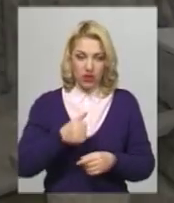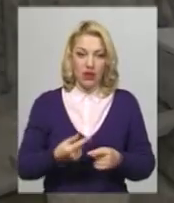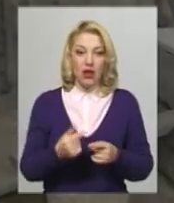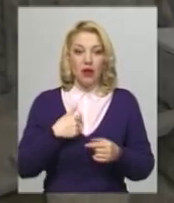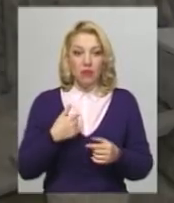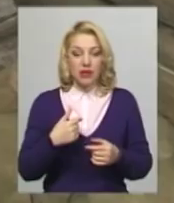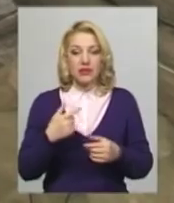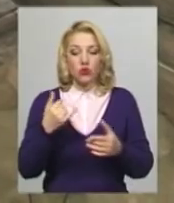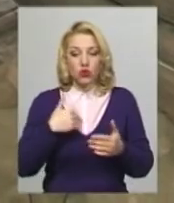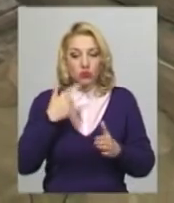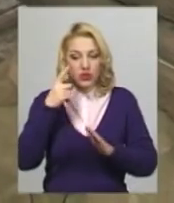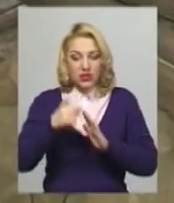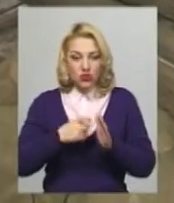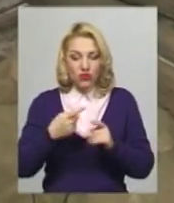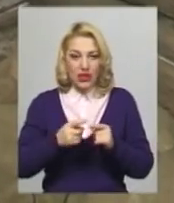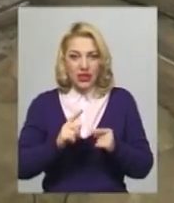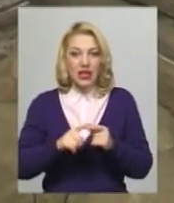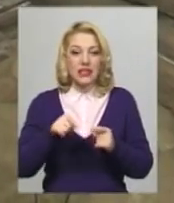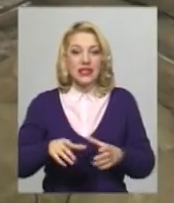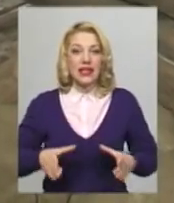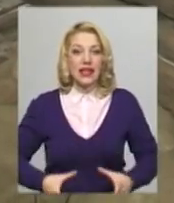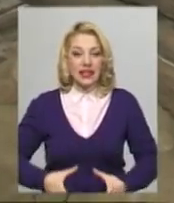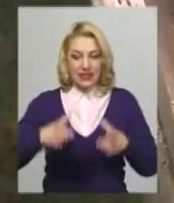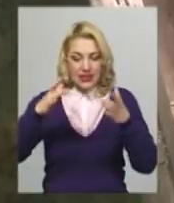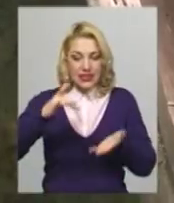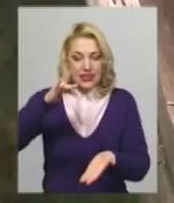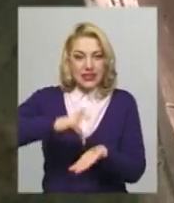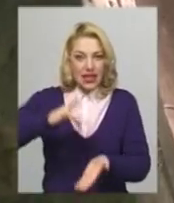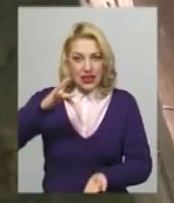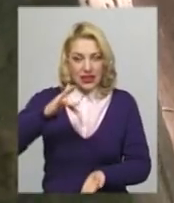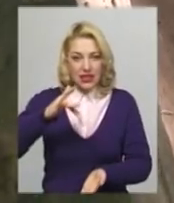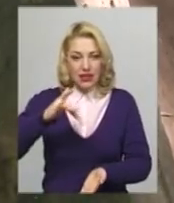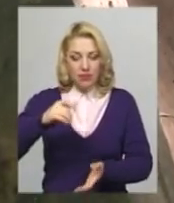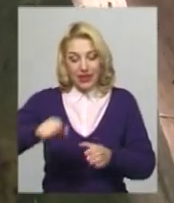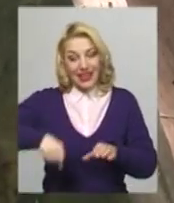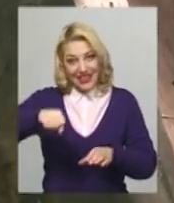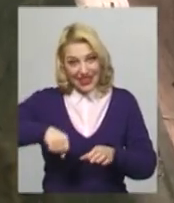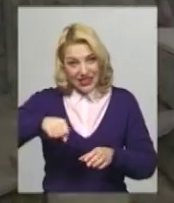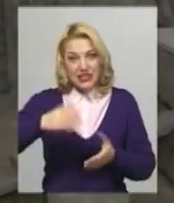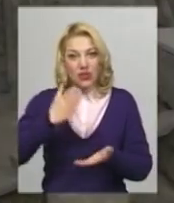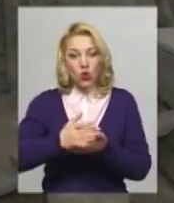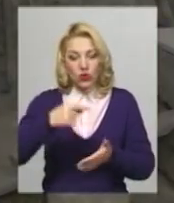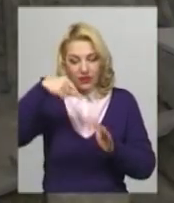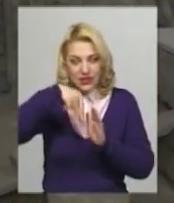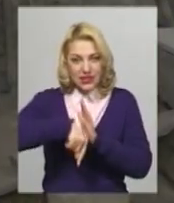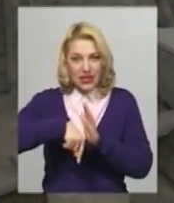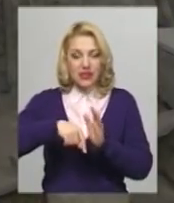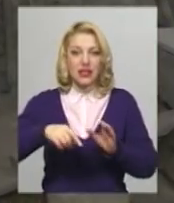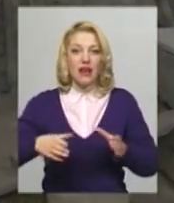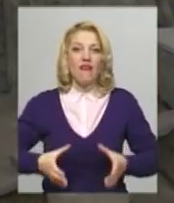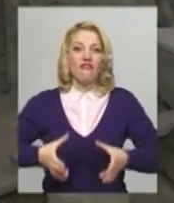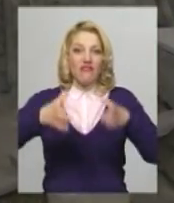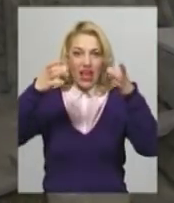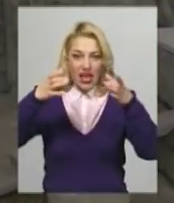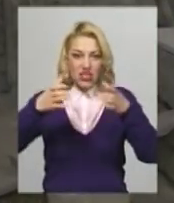Тому що і криниця, яка знаходиться по центру цієї вежі, яка згадується в 1717 році, вона вже була, і